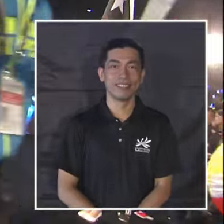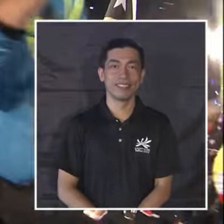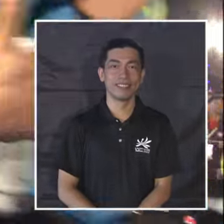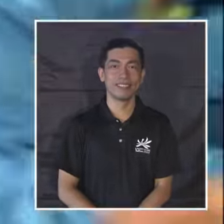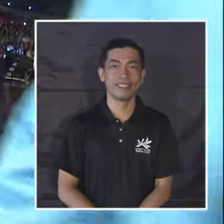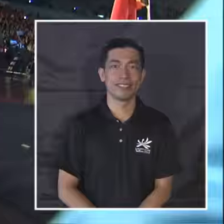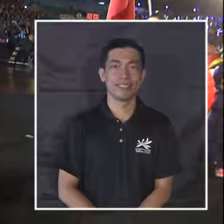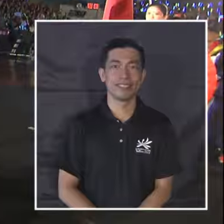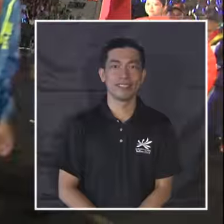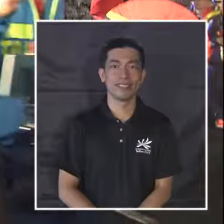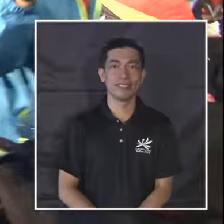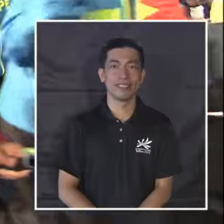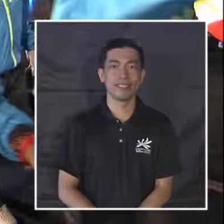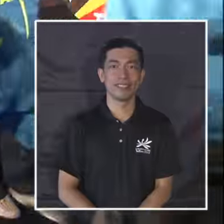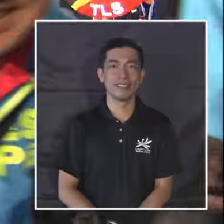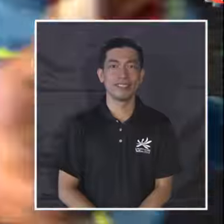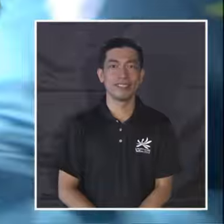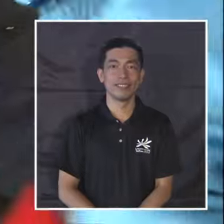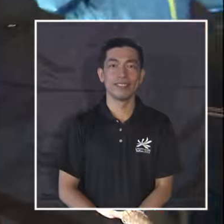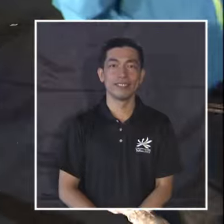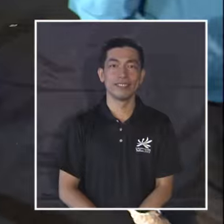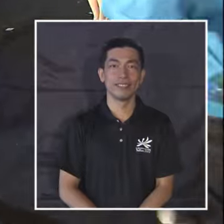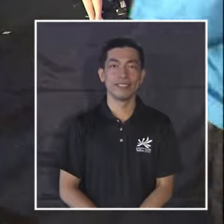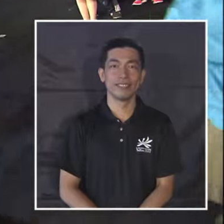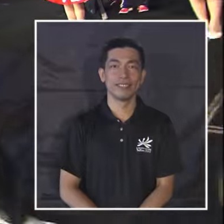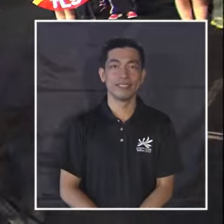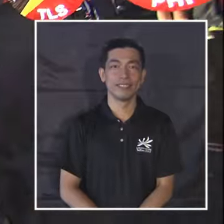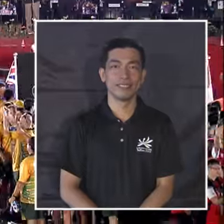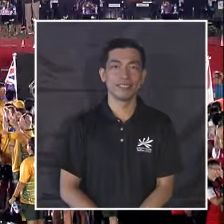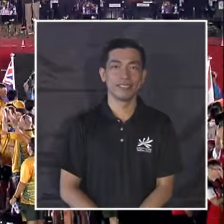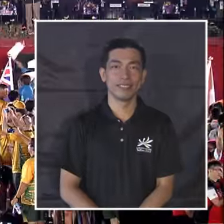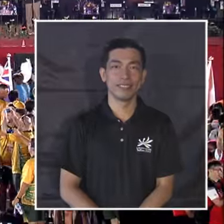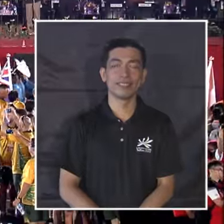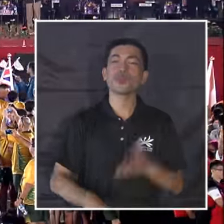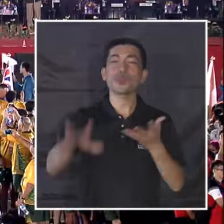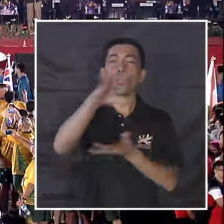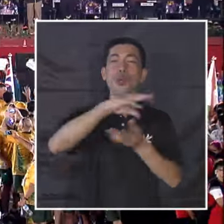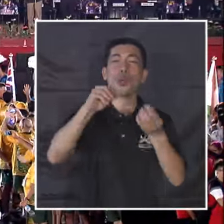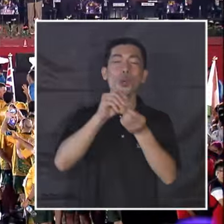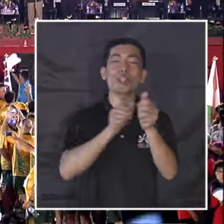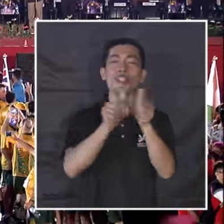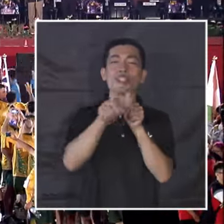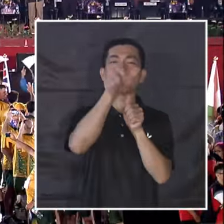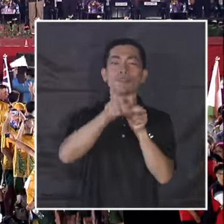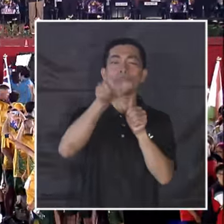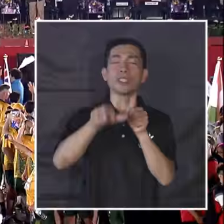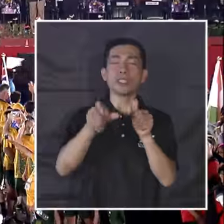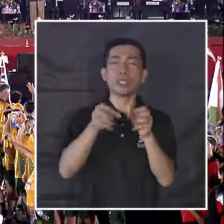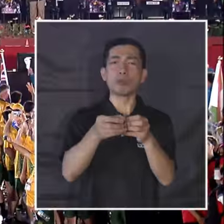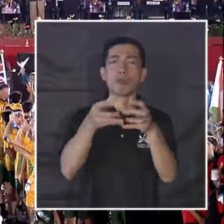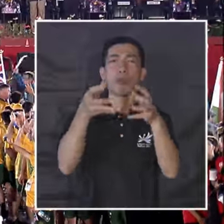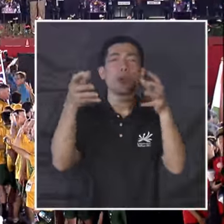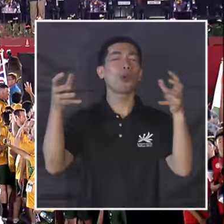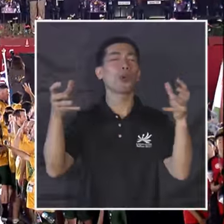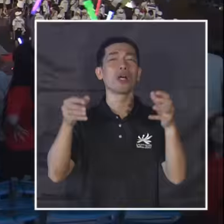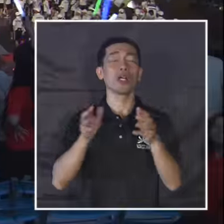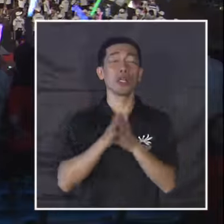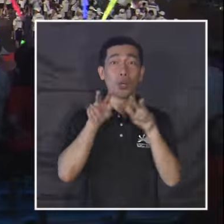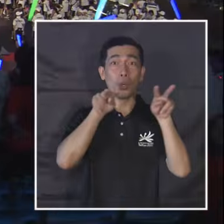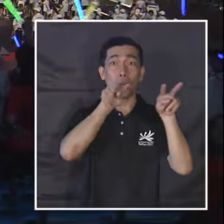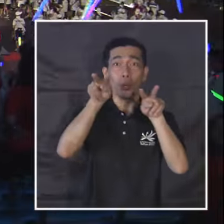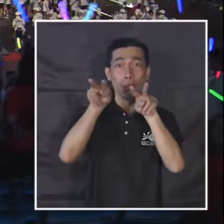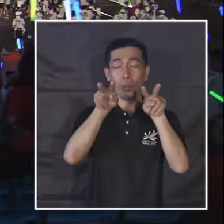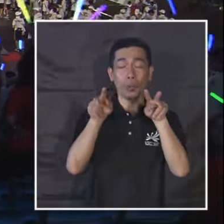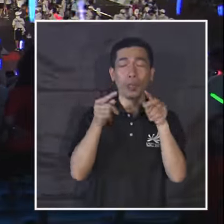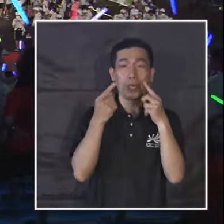我们100多位的选手 在我们会场是非常抢